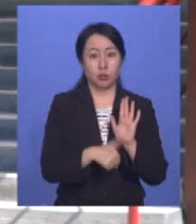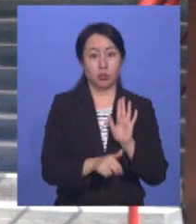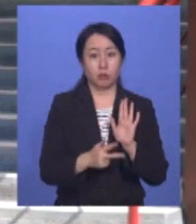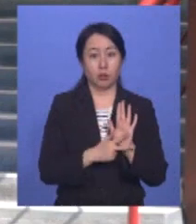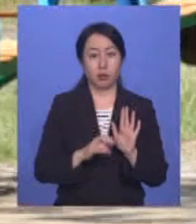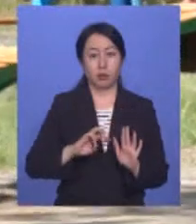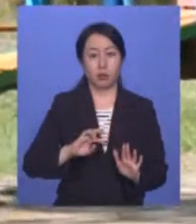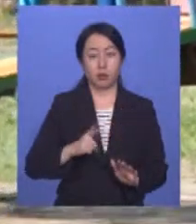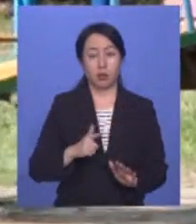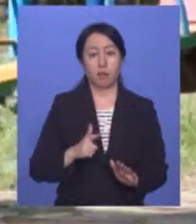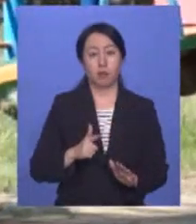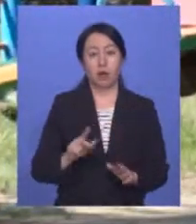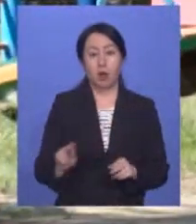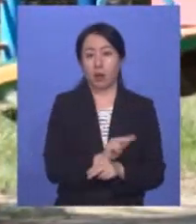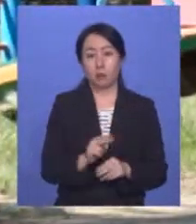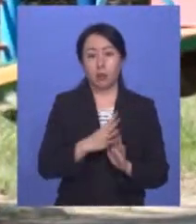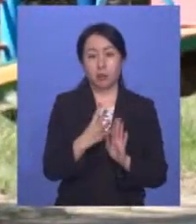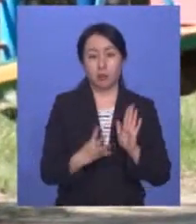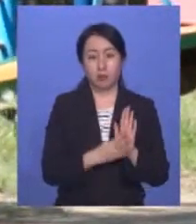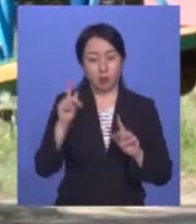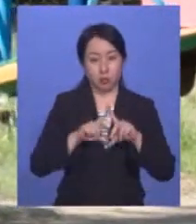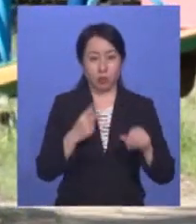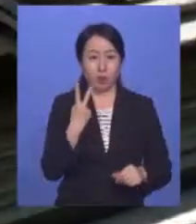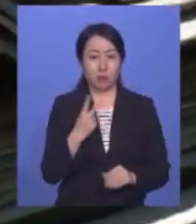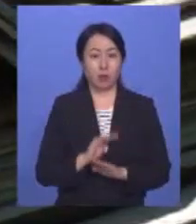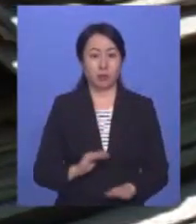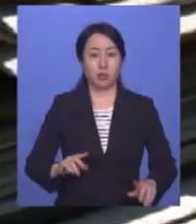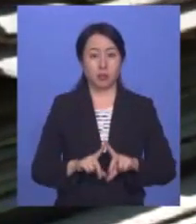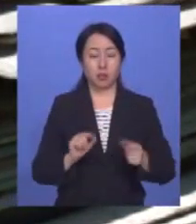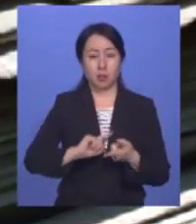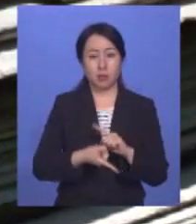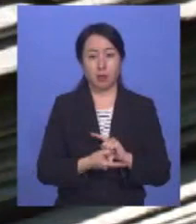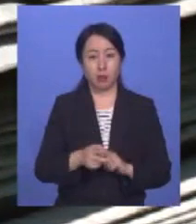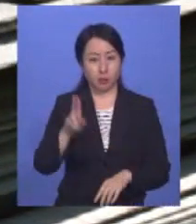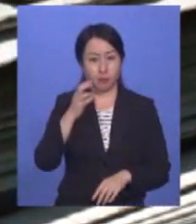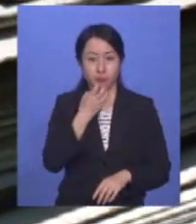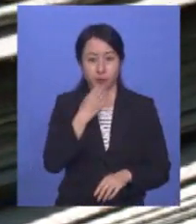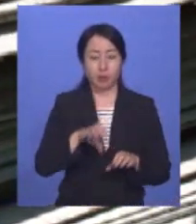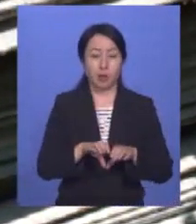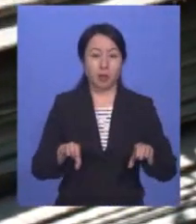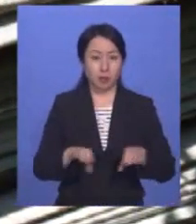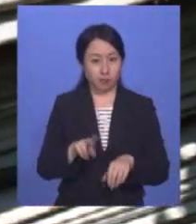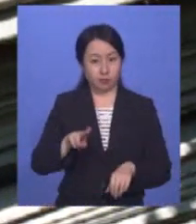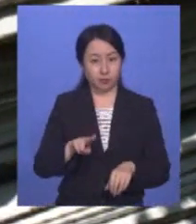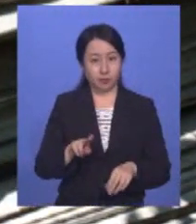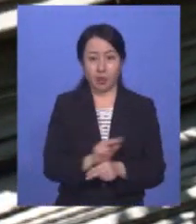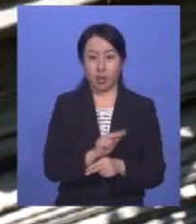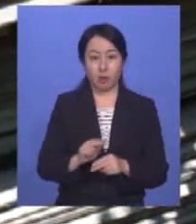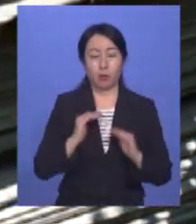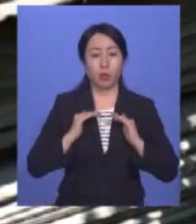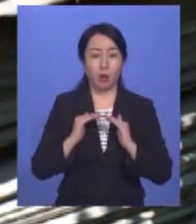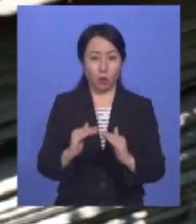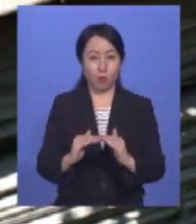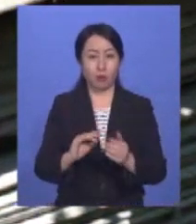668 миллионов тенге. Отремонтируют 19 школ и 2 детских сада. Замена системы отопления, водоснабжения и канализации. Ремонт кровли и